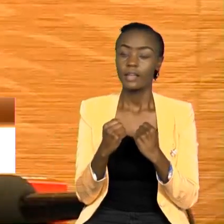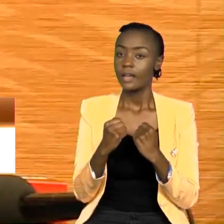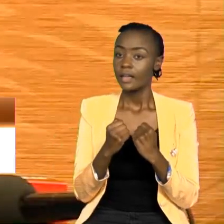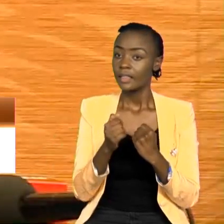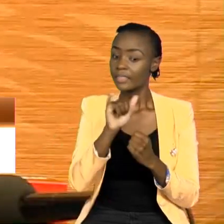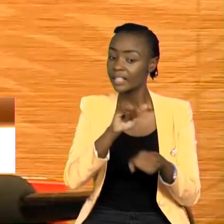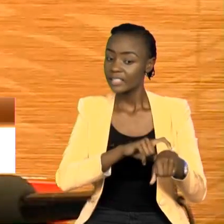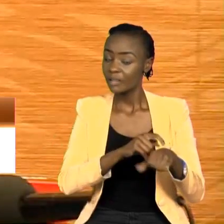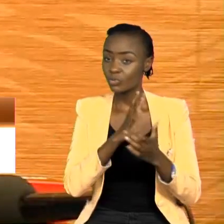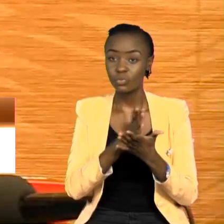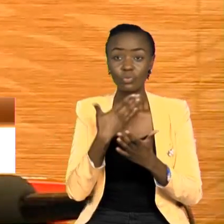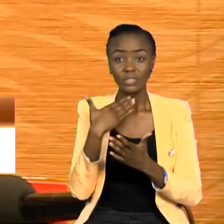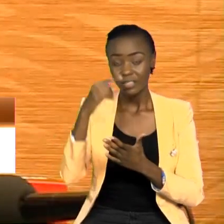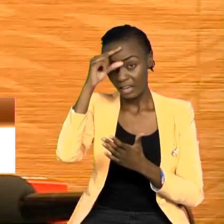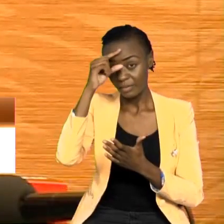needed our government.